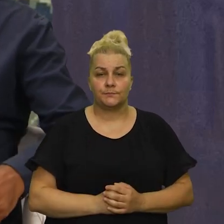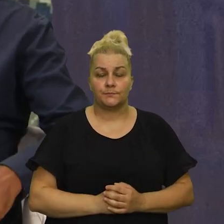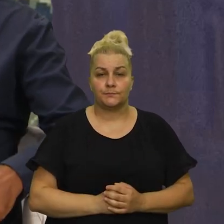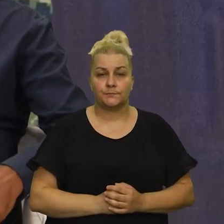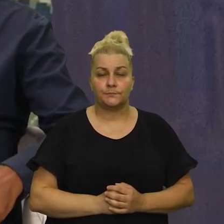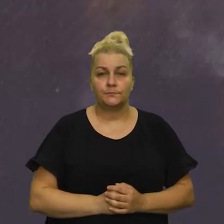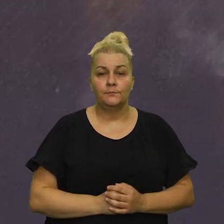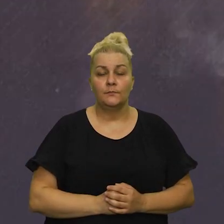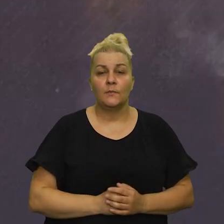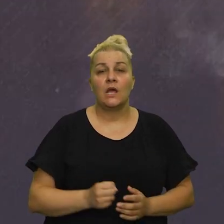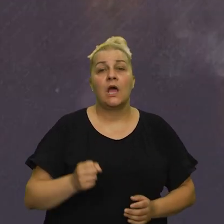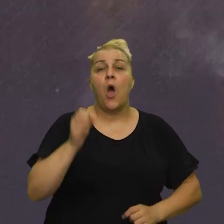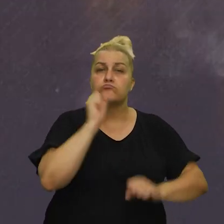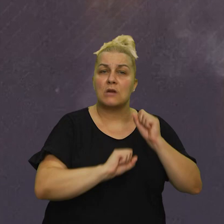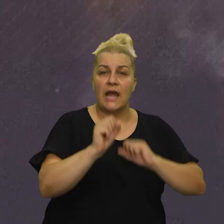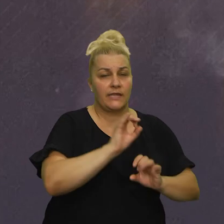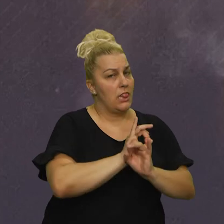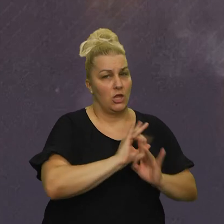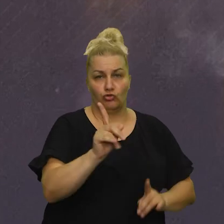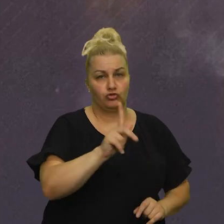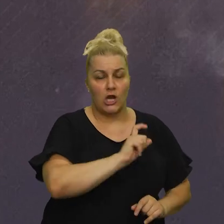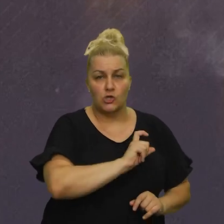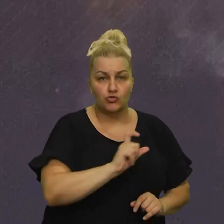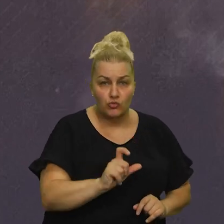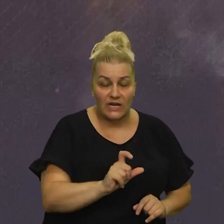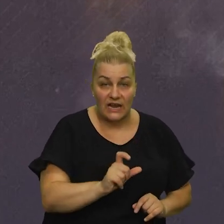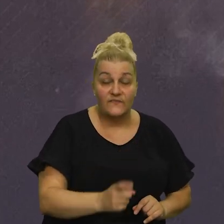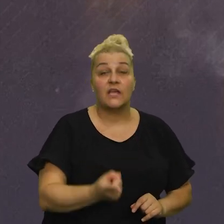krivi? Tako je. Nisu oni krivi ništa,